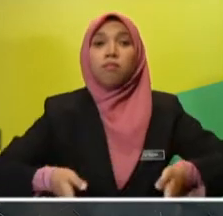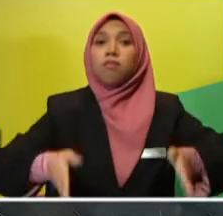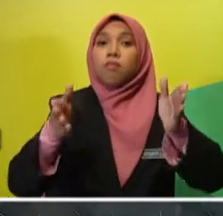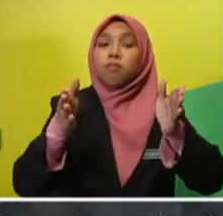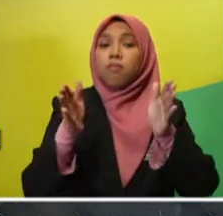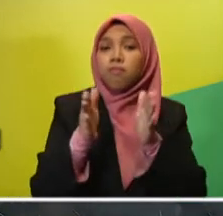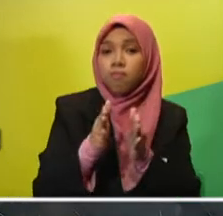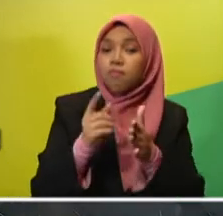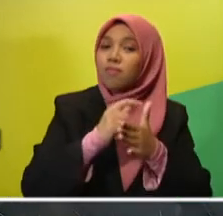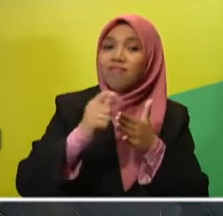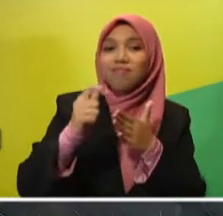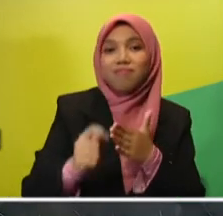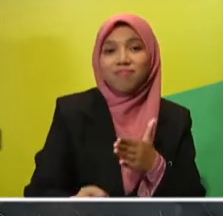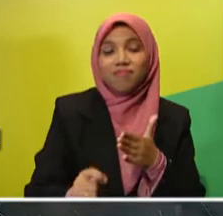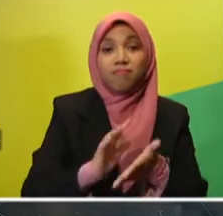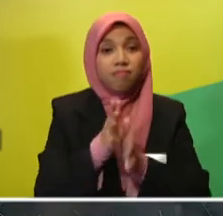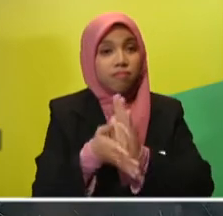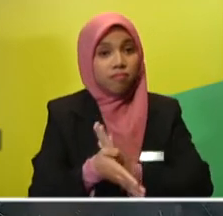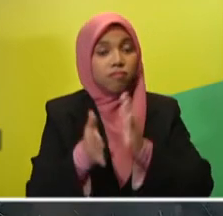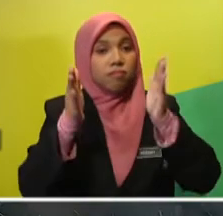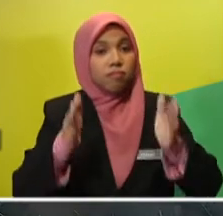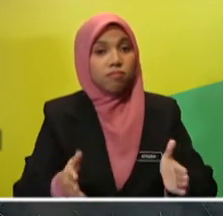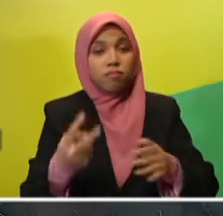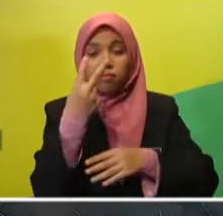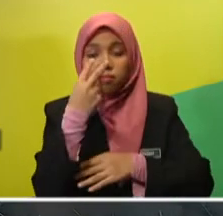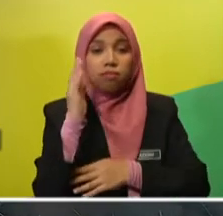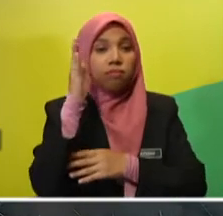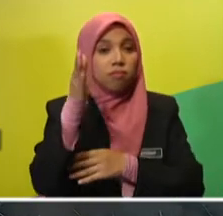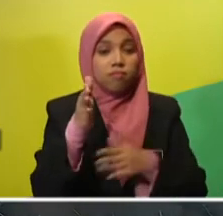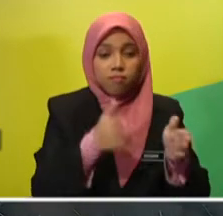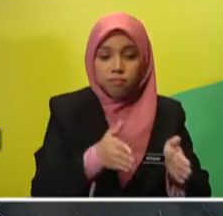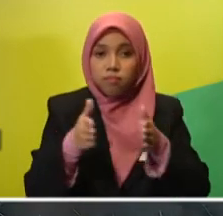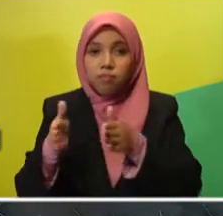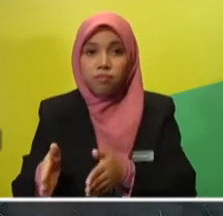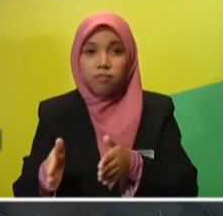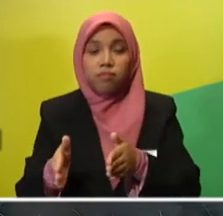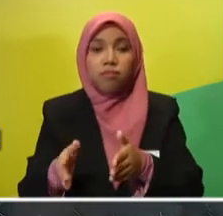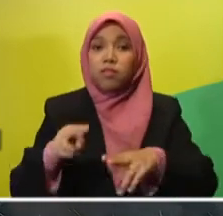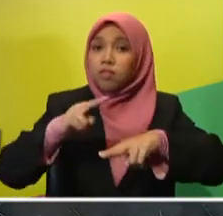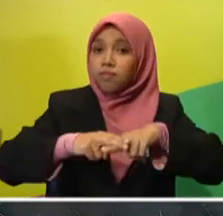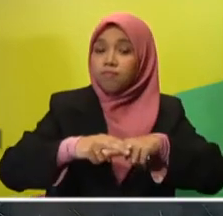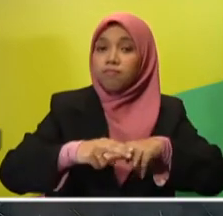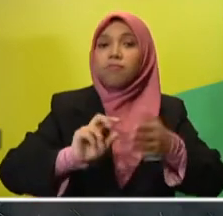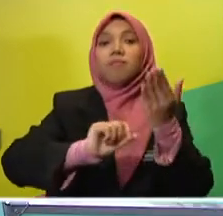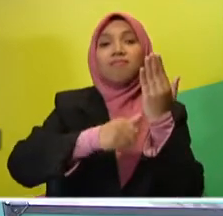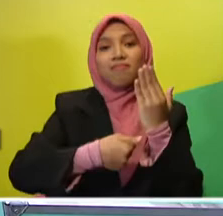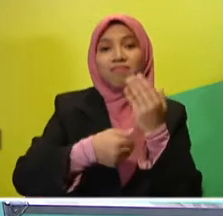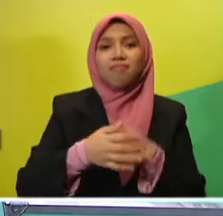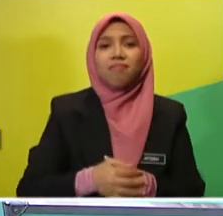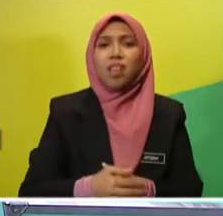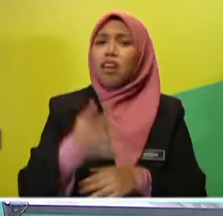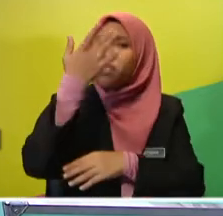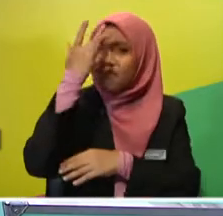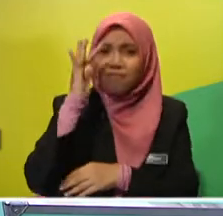tamat. Jadi, klien akan kembali kepada kedudukan asal di sebelah saya. Bagus sangat Karina, sangat